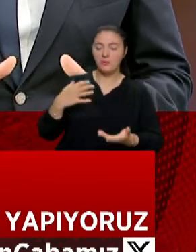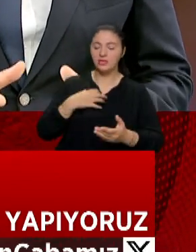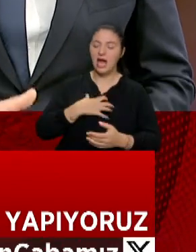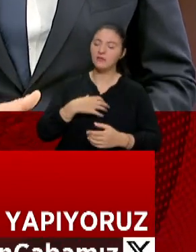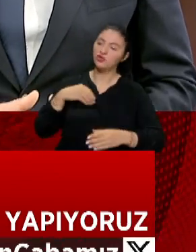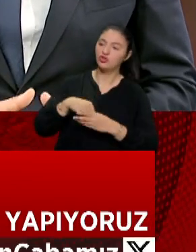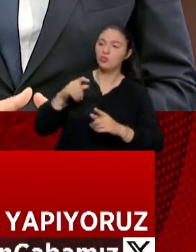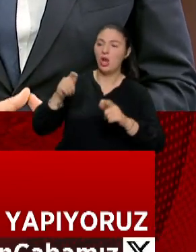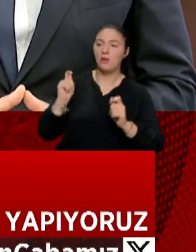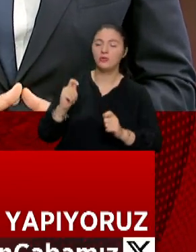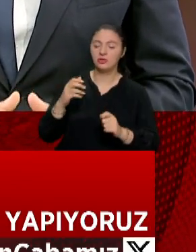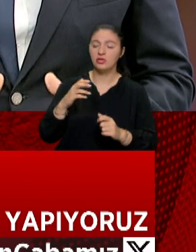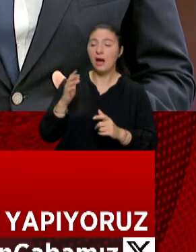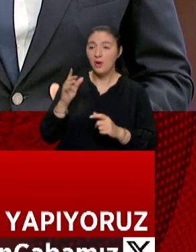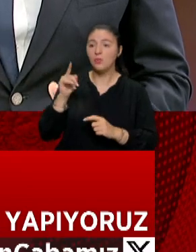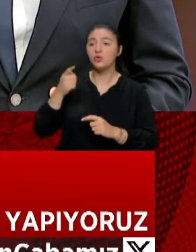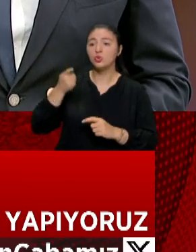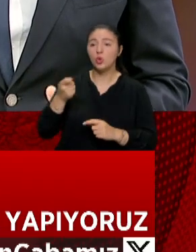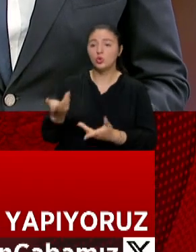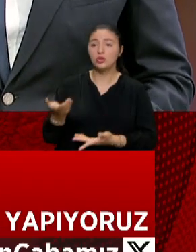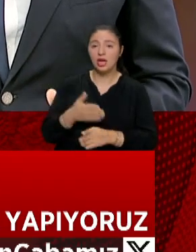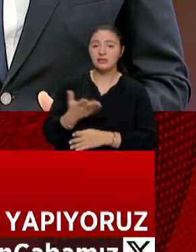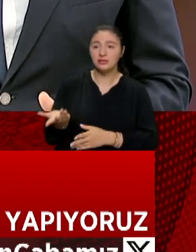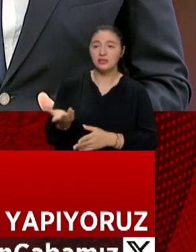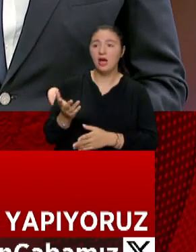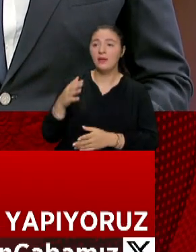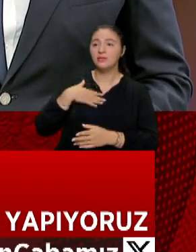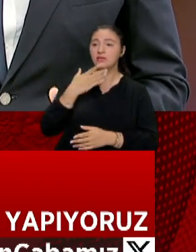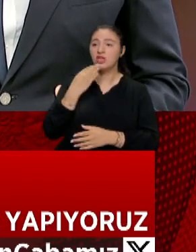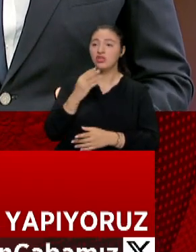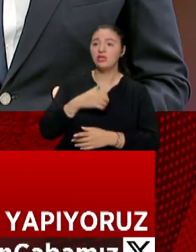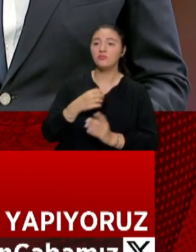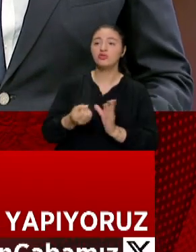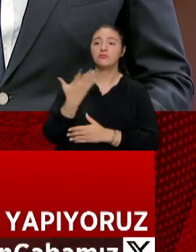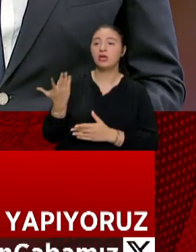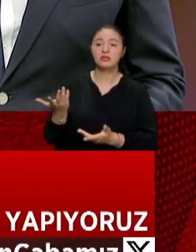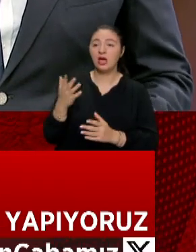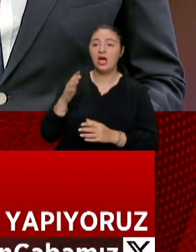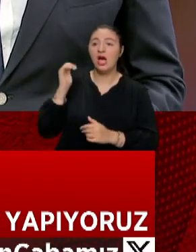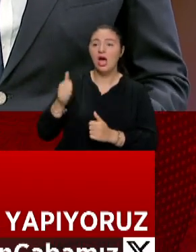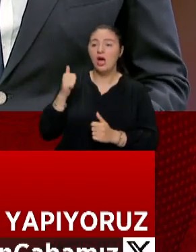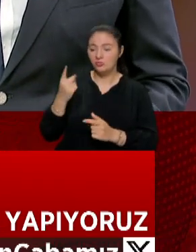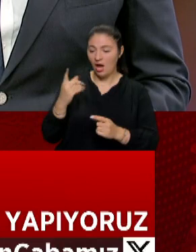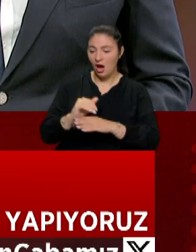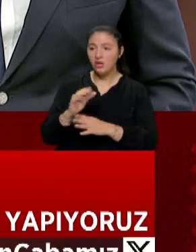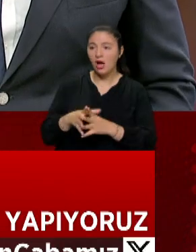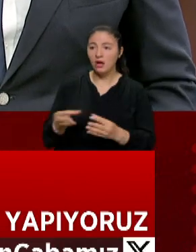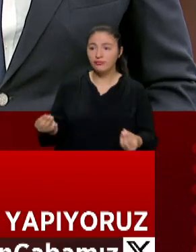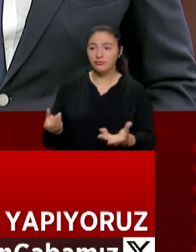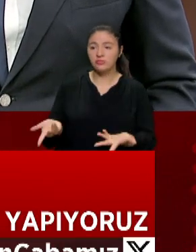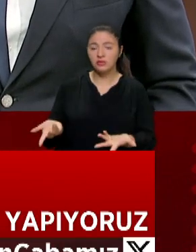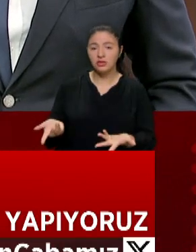böyle bir görev tanımımız da yok ama Bu zorunluluk Yani biz gençlerimize sahip çıkmazsak her gün bir hayat kayboluyor yani